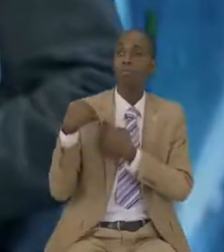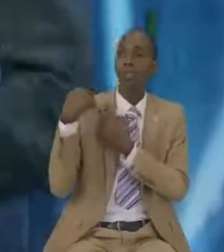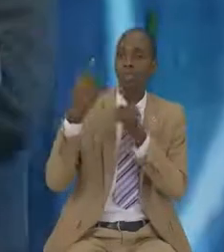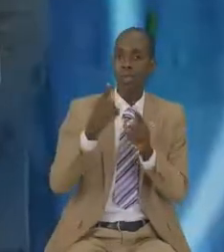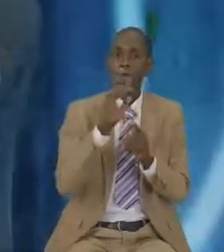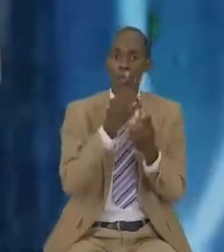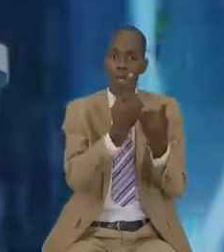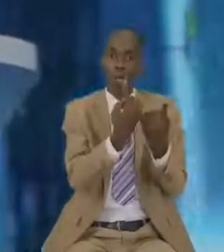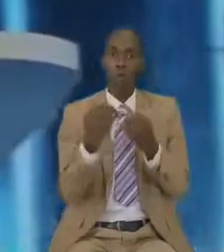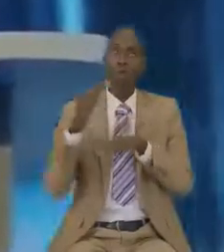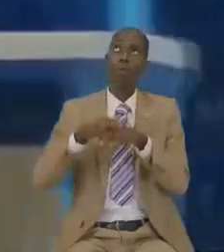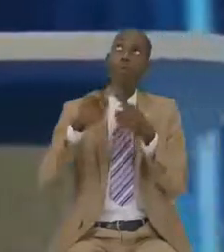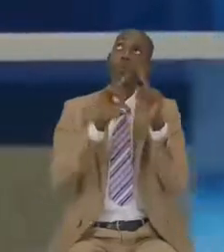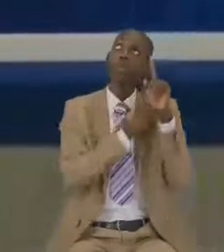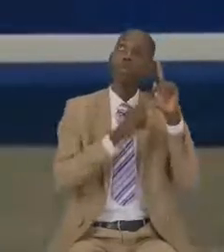Seigneur Jésus-Christ,